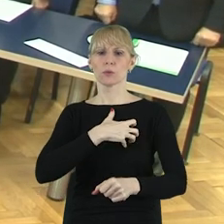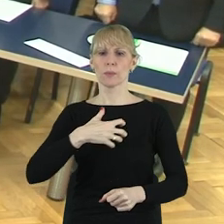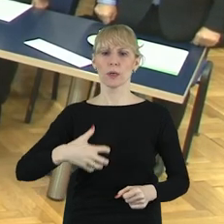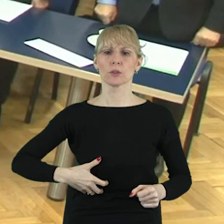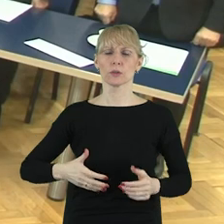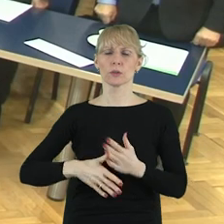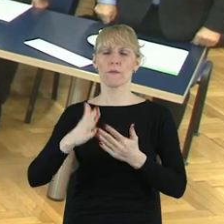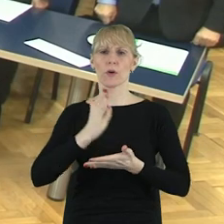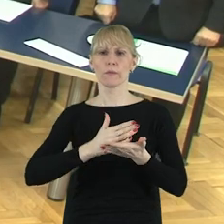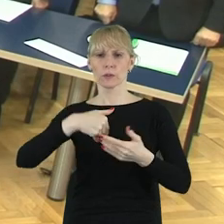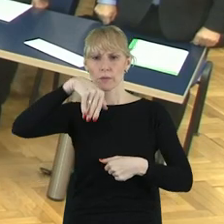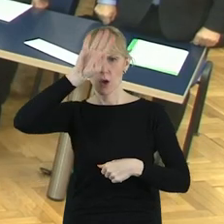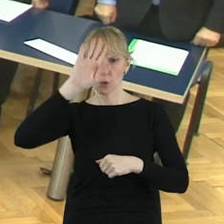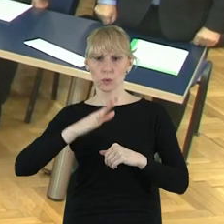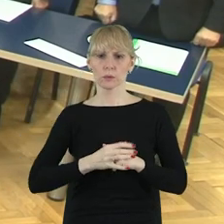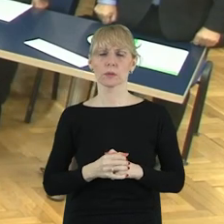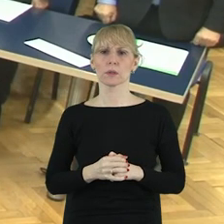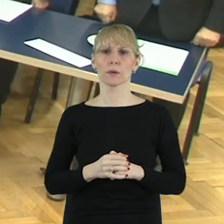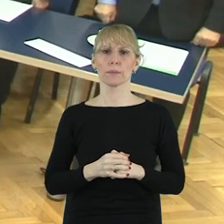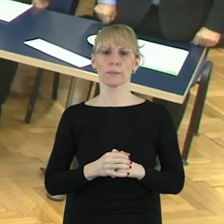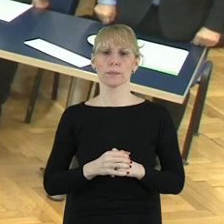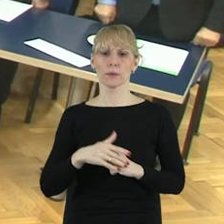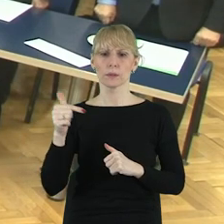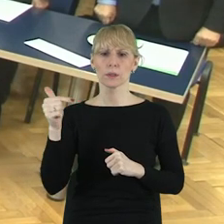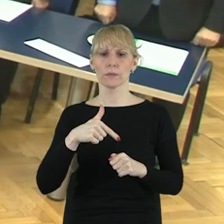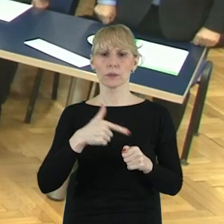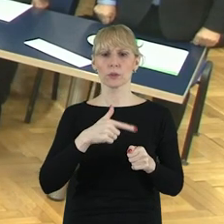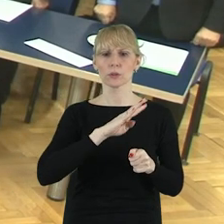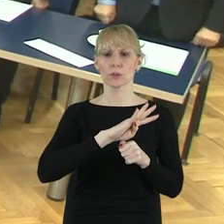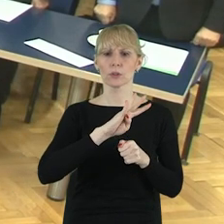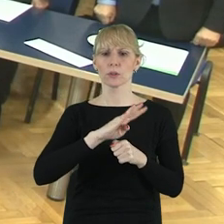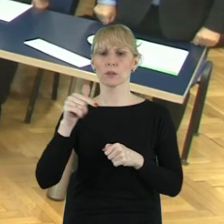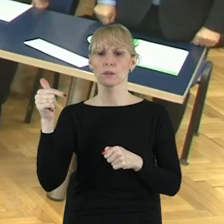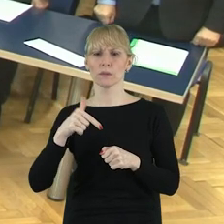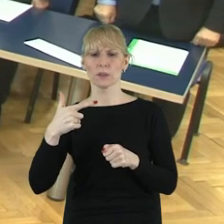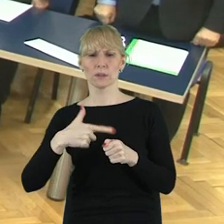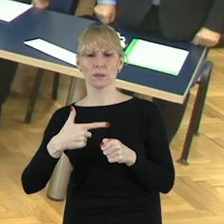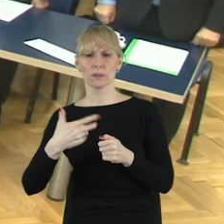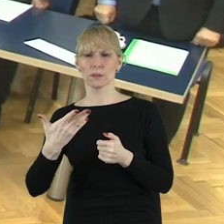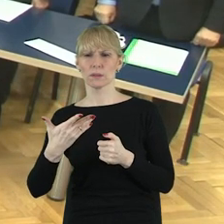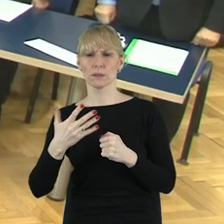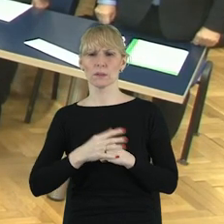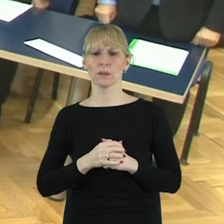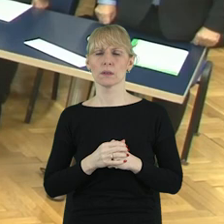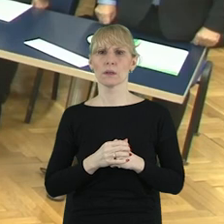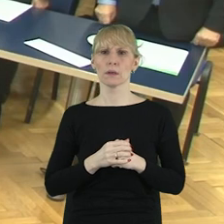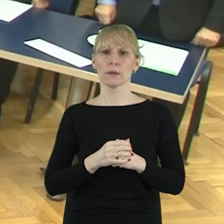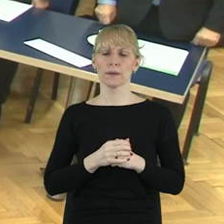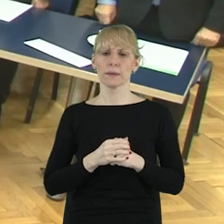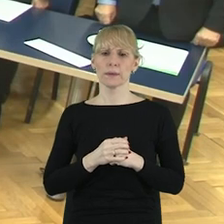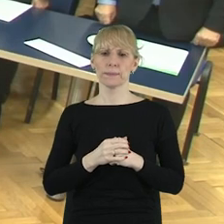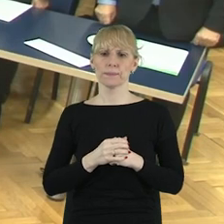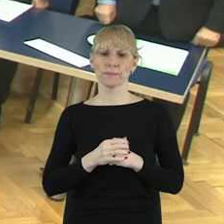1997-2017. Był dyrektorem infrastruktury Urzędu Marszałkowskiego w Łodzi. Bardzo proszę o minutę ciszy za Pana dyrektora.